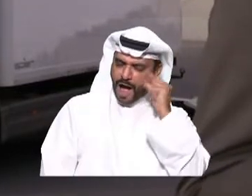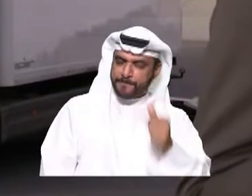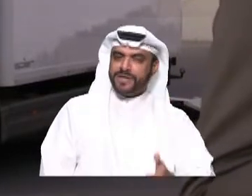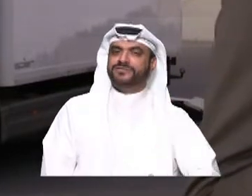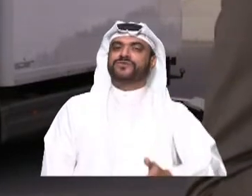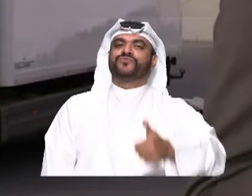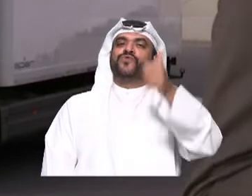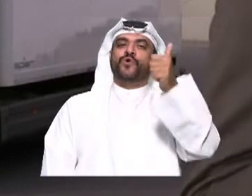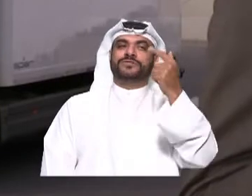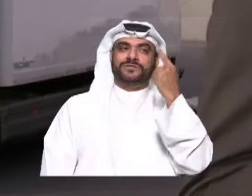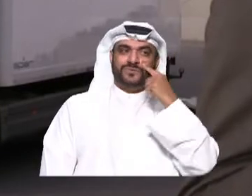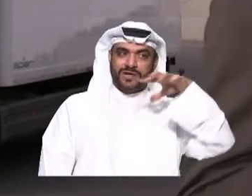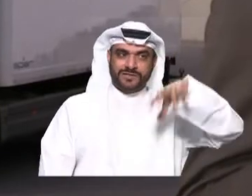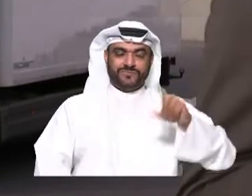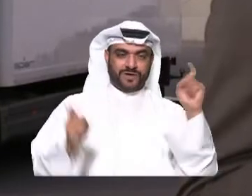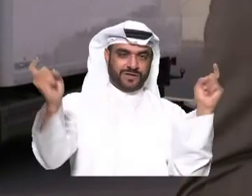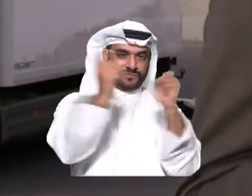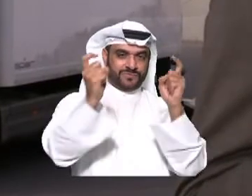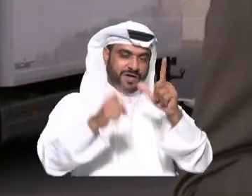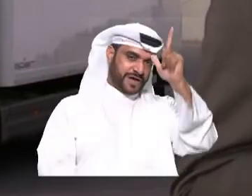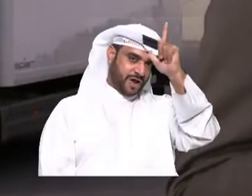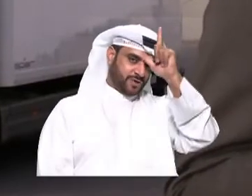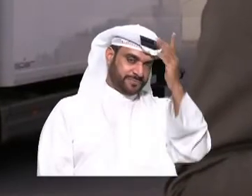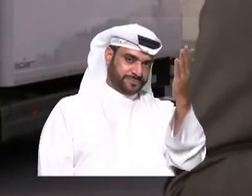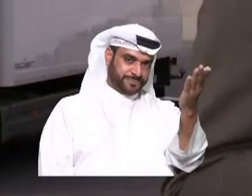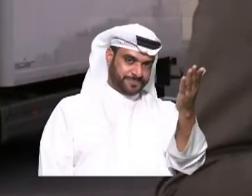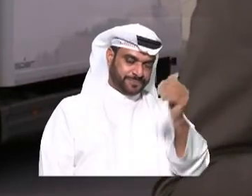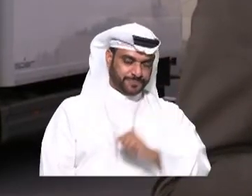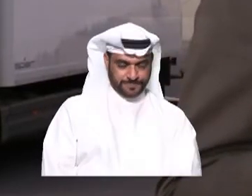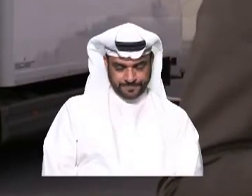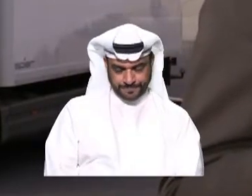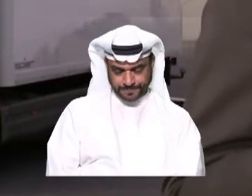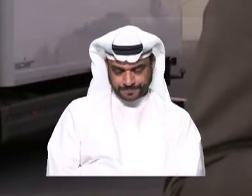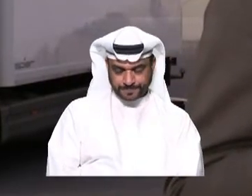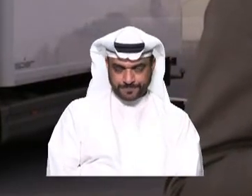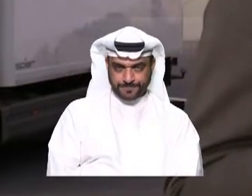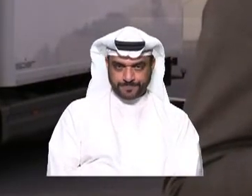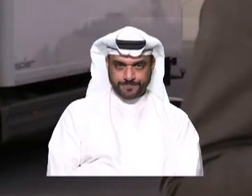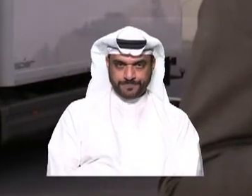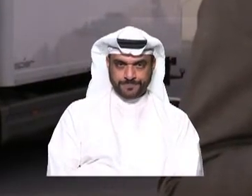الفوز من أمام استاد عمان الدولي غيث الرقاد، تلفزيون دولة الكويت.